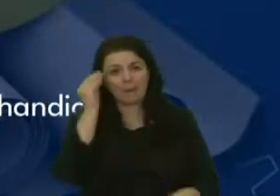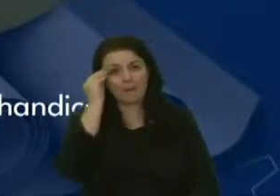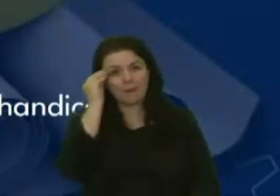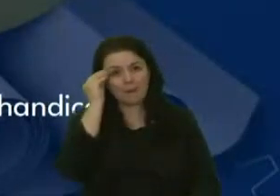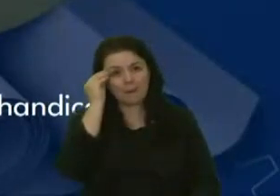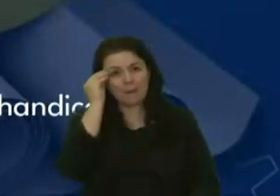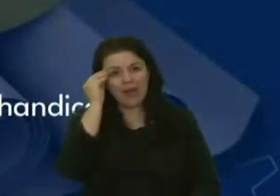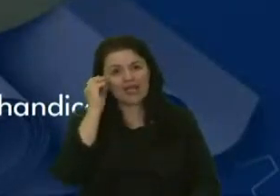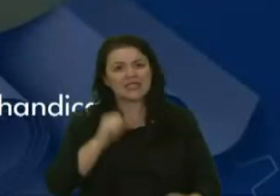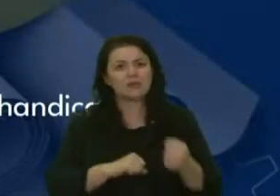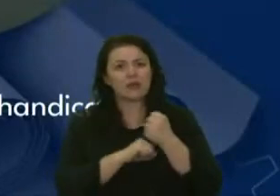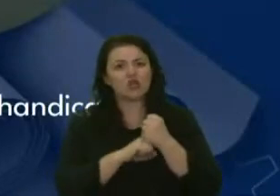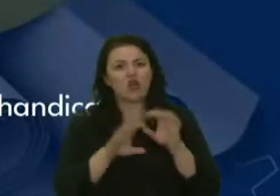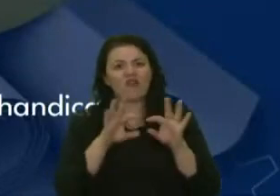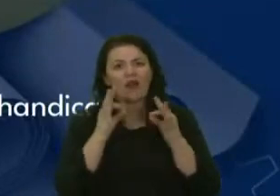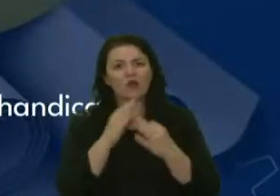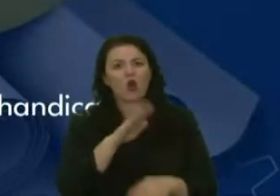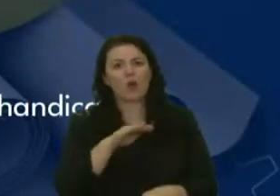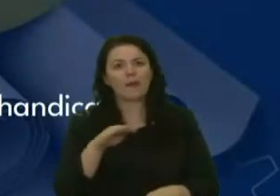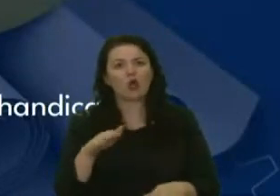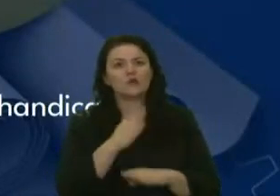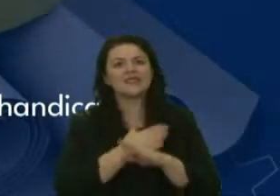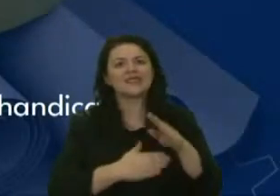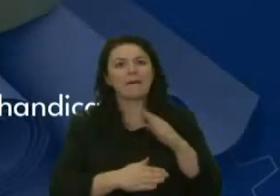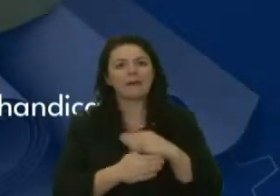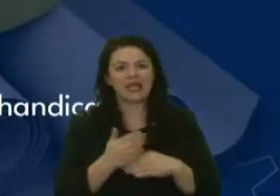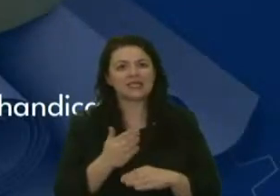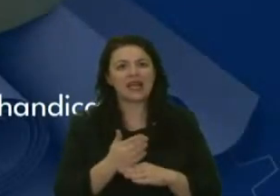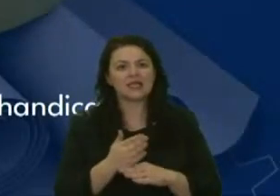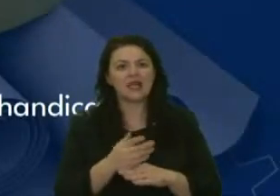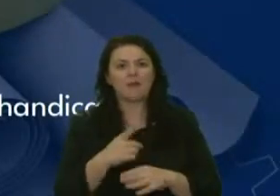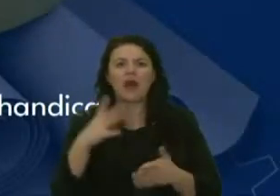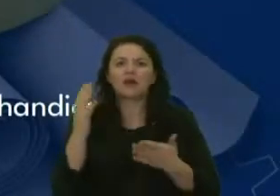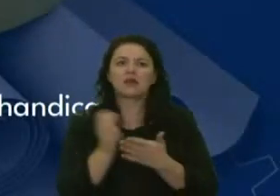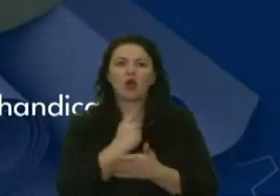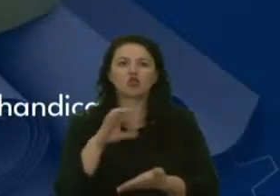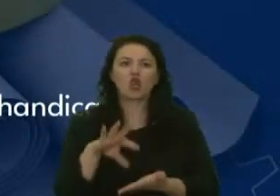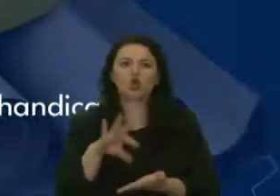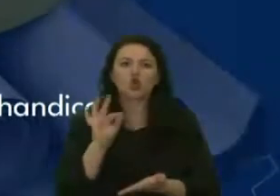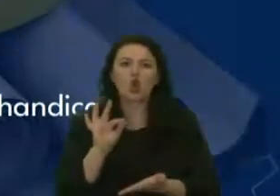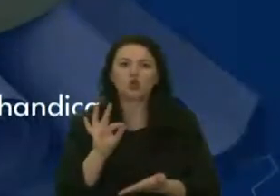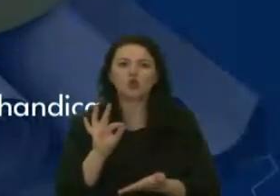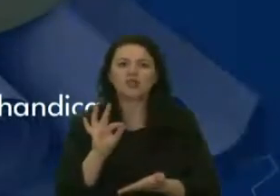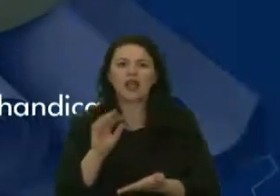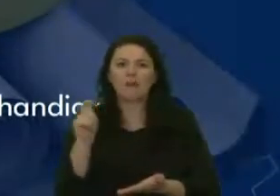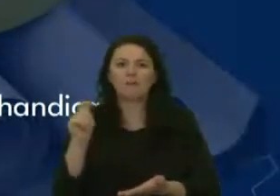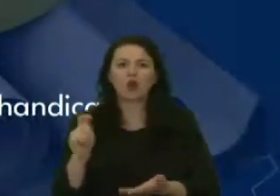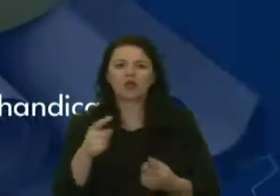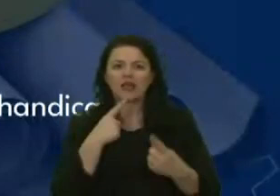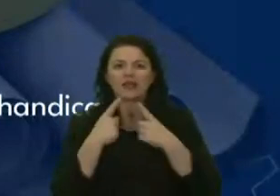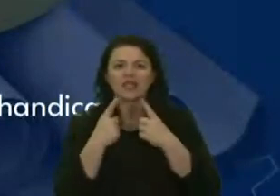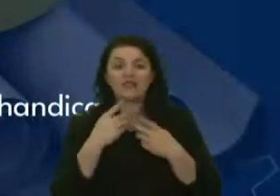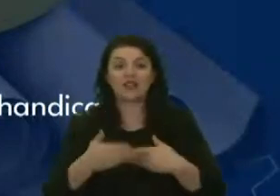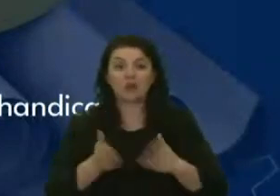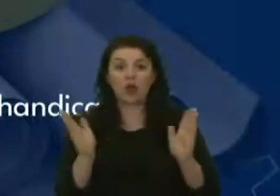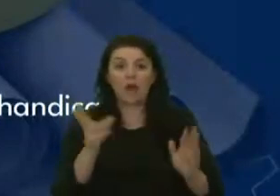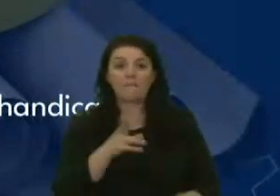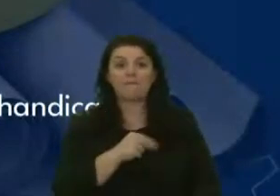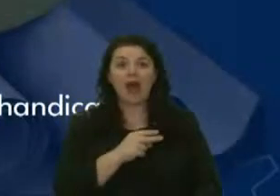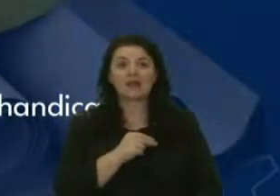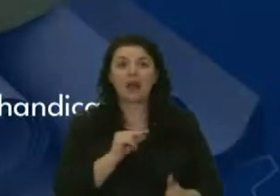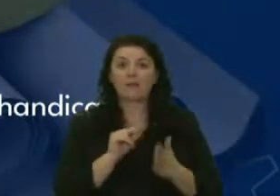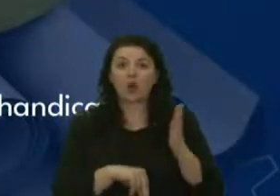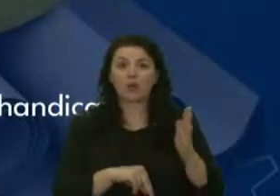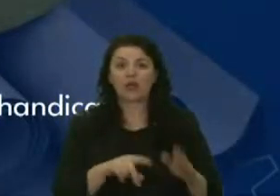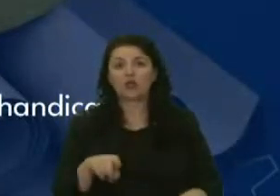legată de sprijinul familiilor cu copii cu dizabilități am reușit să găsim o soluție proiectul de dezbatere publică luna martie le vom aproba